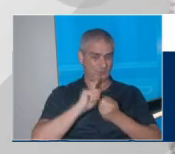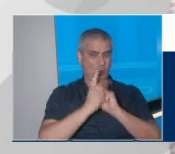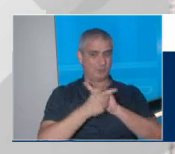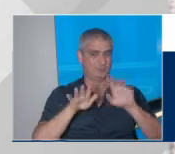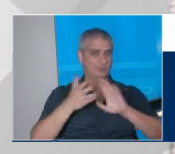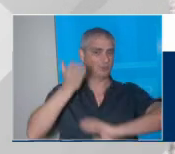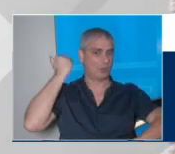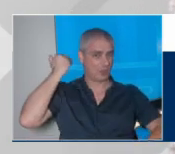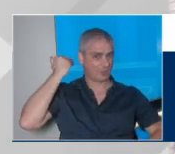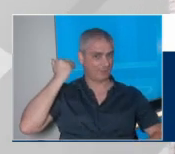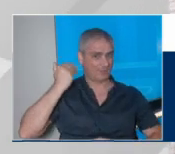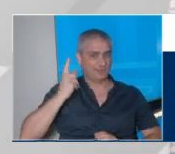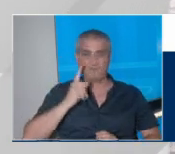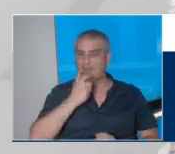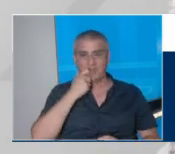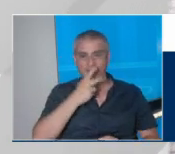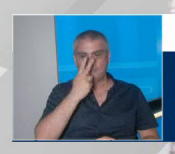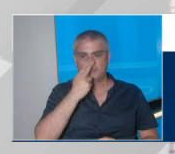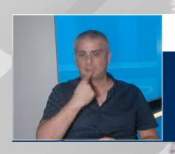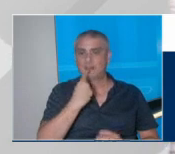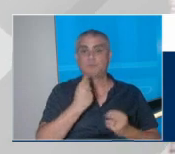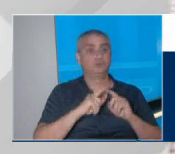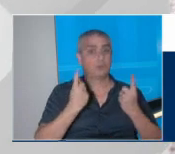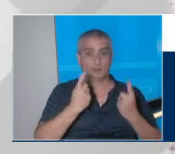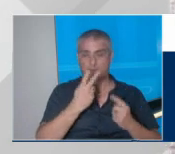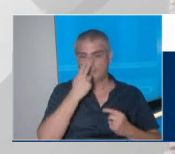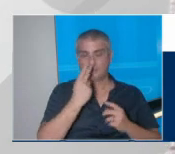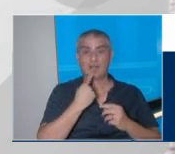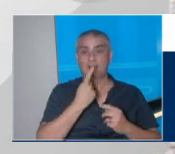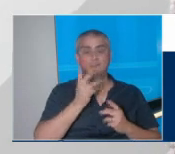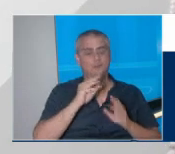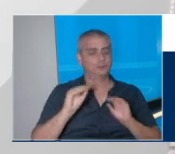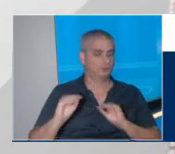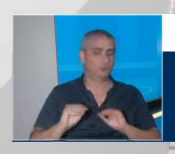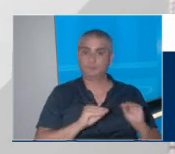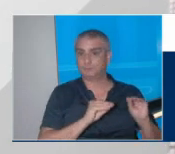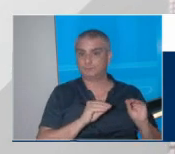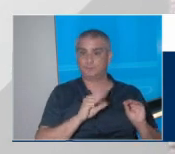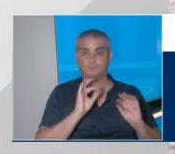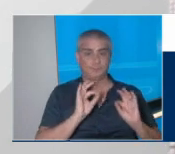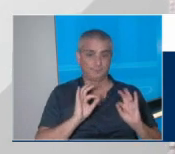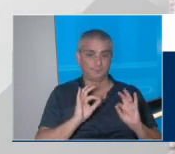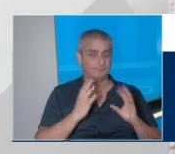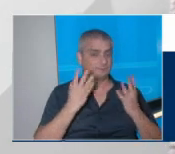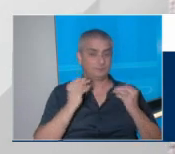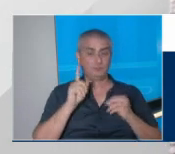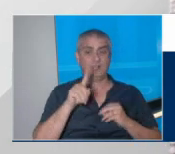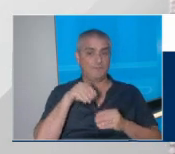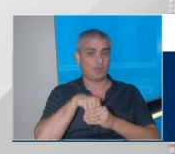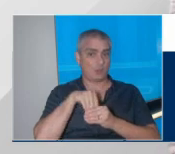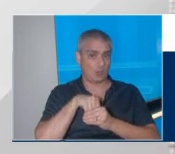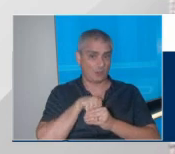לרוטציה בממשלה הקודמת, אבל אריה דרעי מנסה לומר פה משהו אחר, הוא מנסה לעשות פה משהו אחר. יש זליגה של עשרות, אלפי